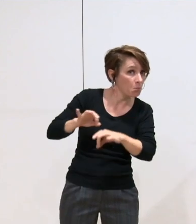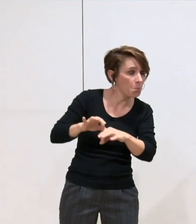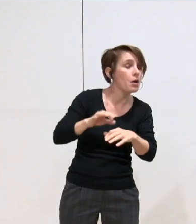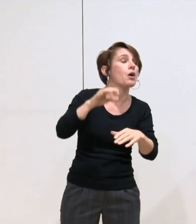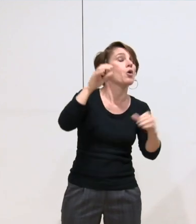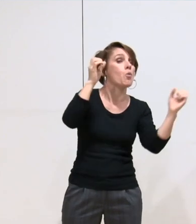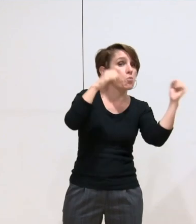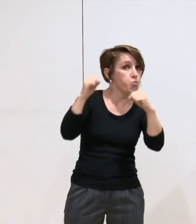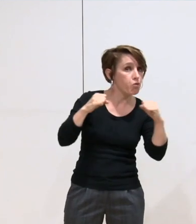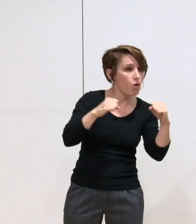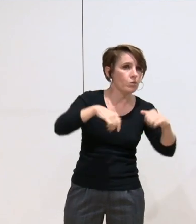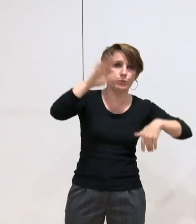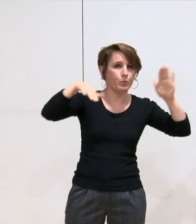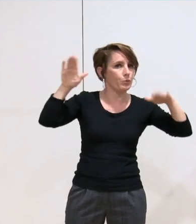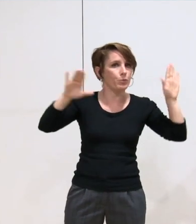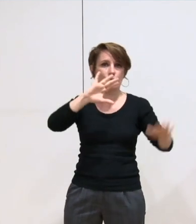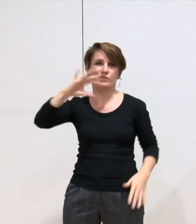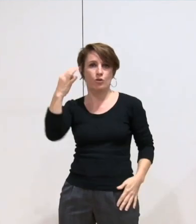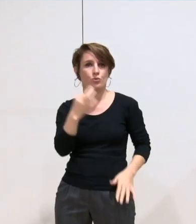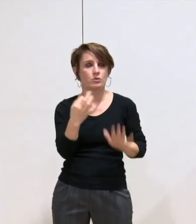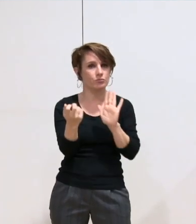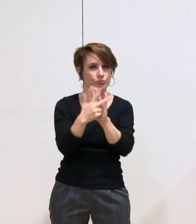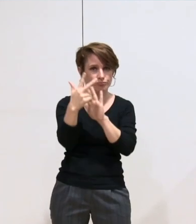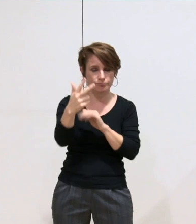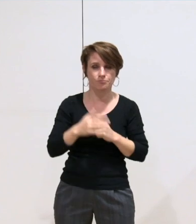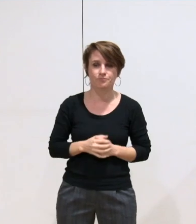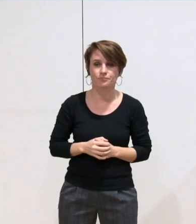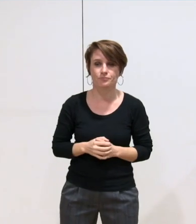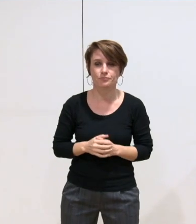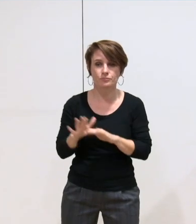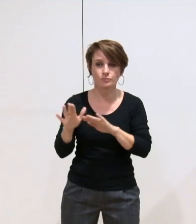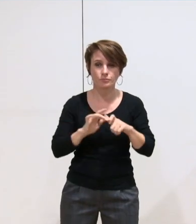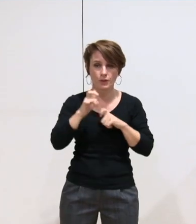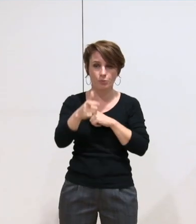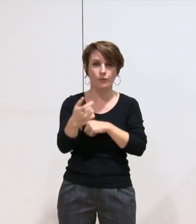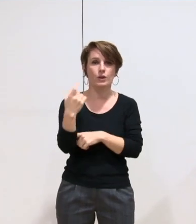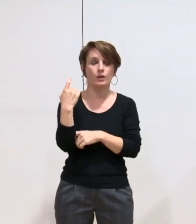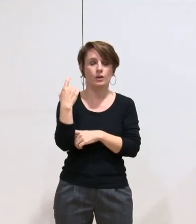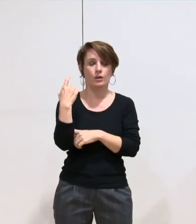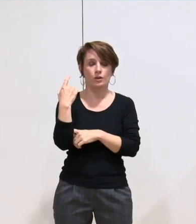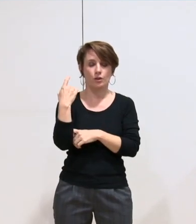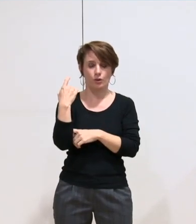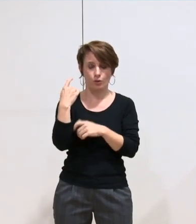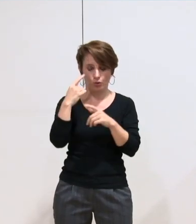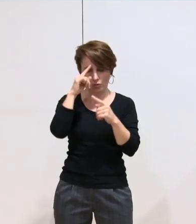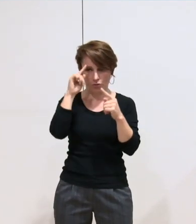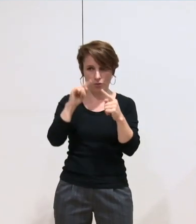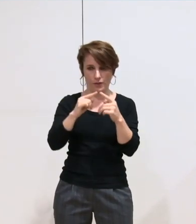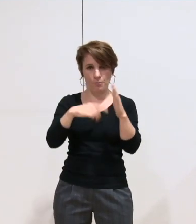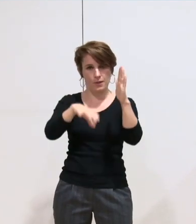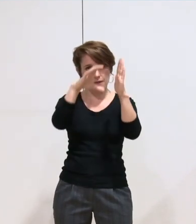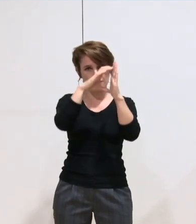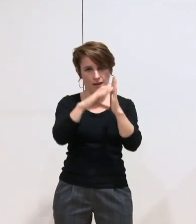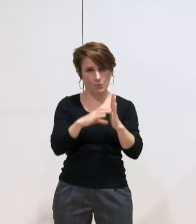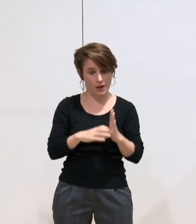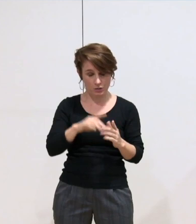pour ? Unanimité. Délibération adoptée. Nous abordons maintenant une série de